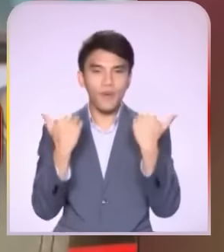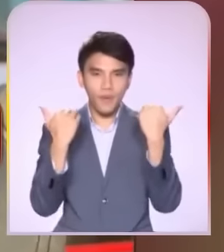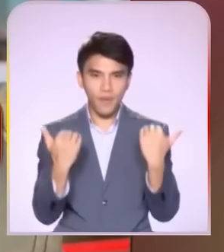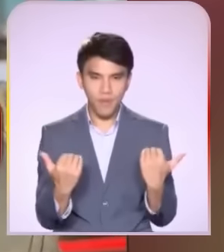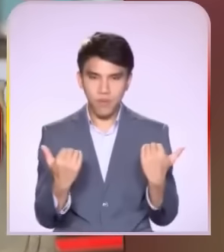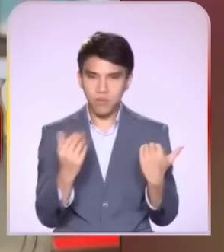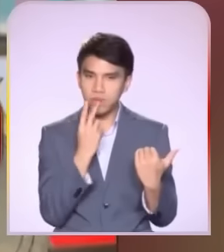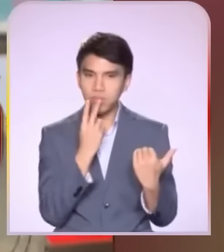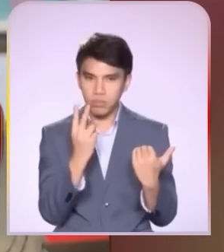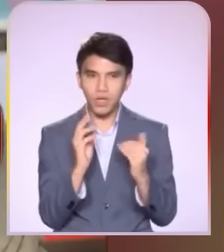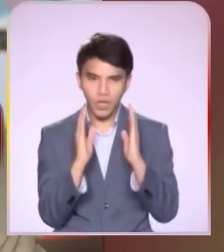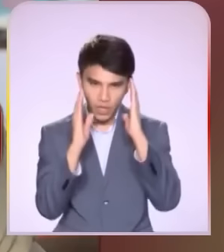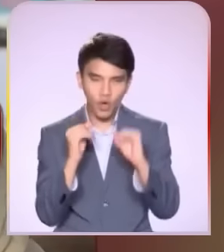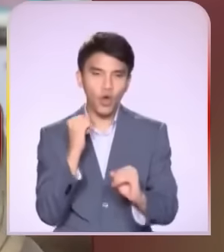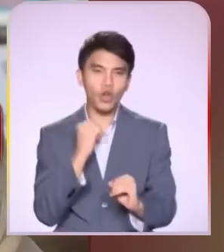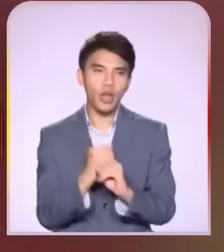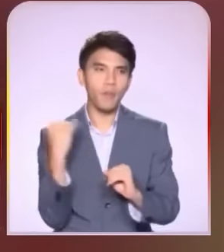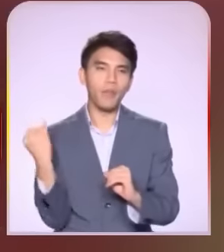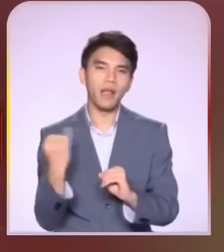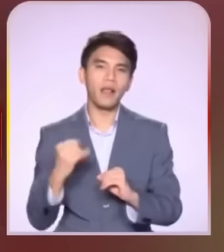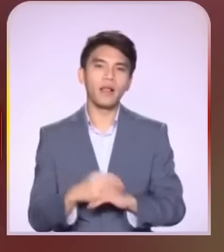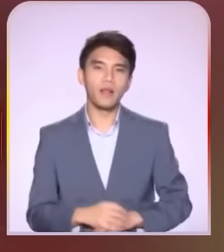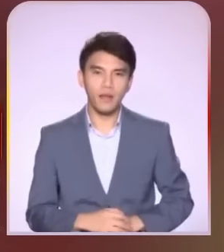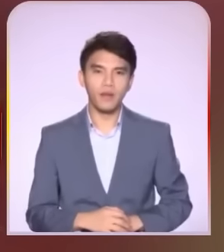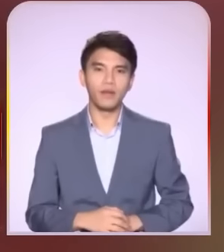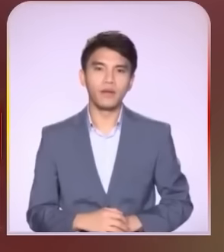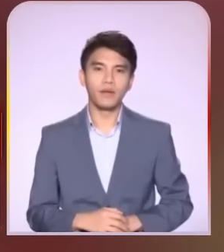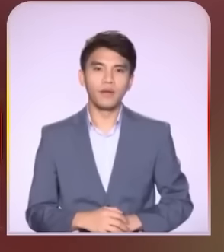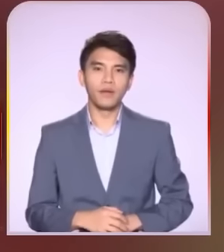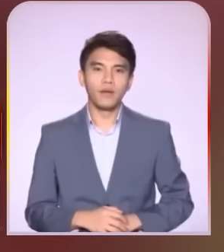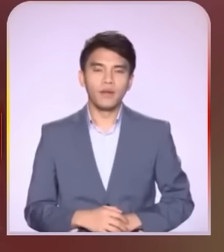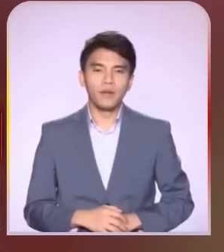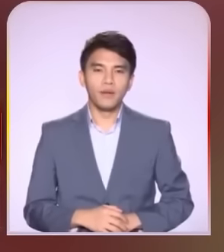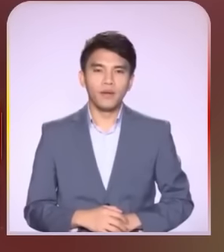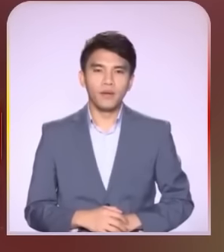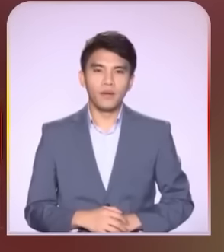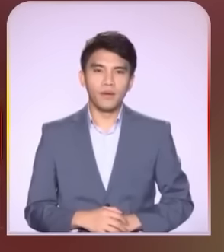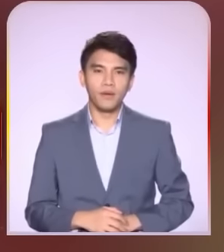ากให้ท่านเห็นว่ากำลังทำในสิ่งที่ไม่ดีหมอปลาบอกแบบนั้นค่ะ